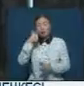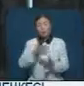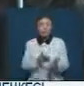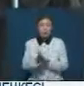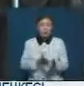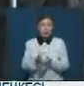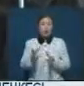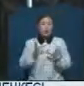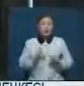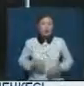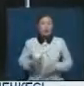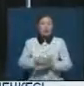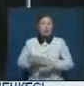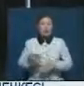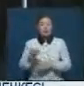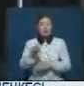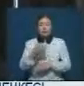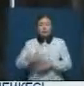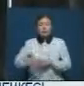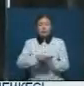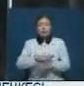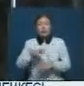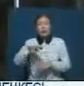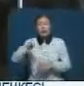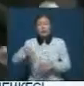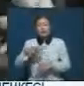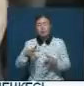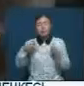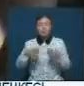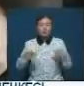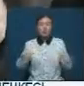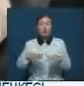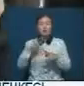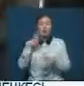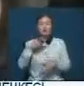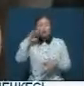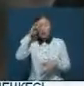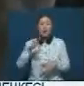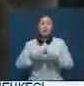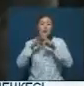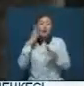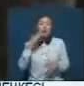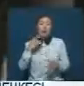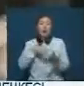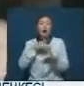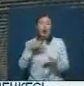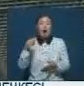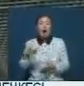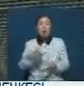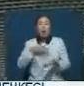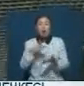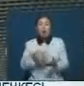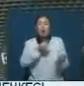етеді. Ішіктер тымыды Еуропа елдерінде де сатылымда. Ал Қазақстанда Алматы, Астана, Атырау қалаларында жәрменкеге қойылады. Бүгін